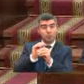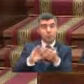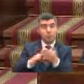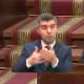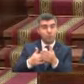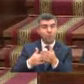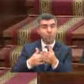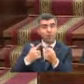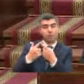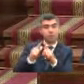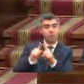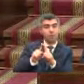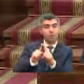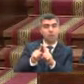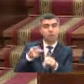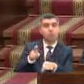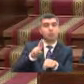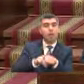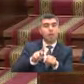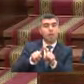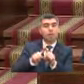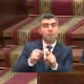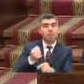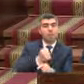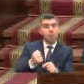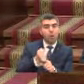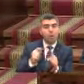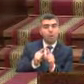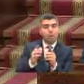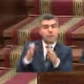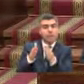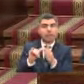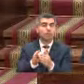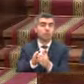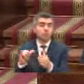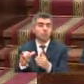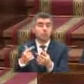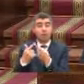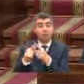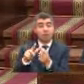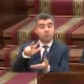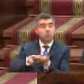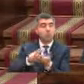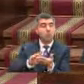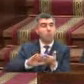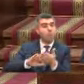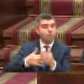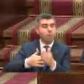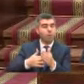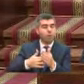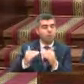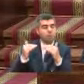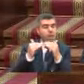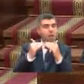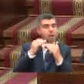على حساب أرباب المعاصر الصغرى، هذه المعالجة يجب أن تعتمد مقاربة